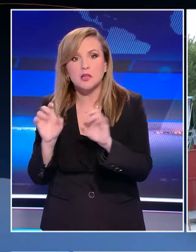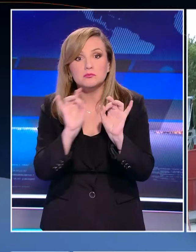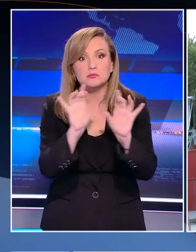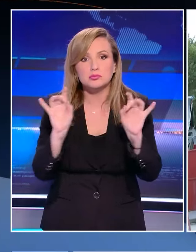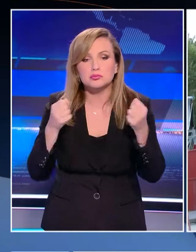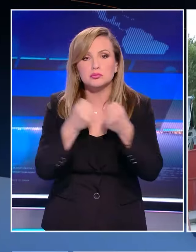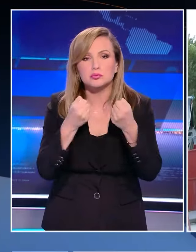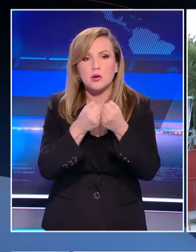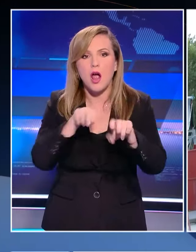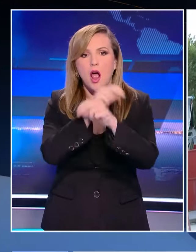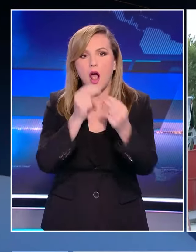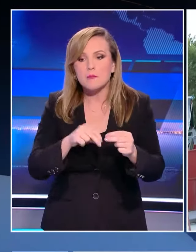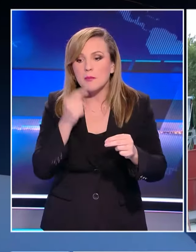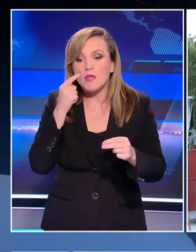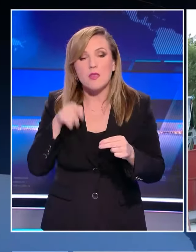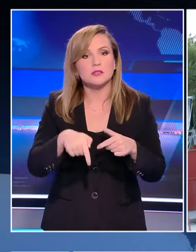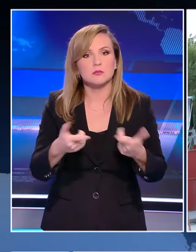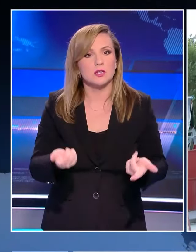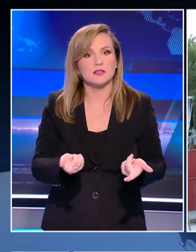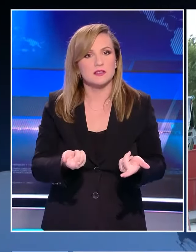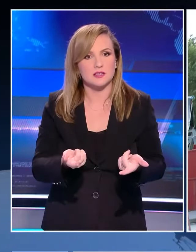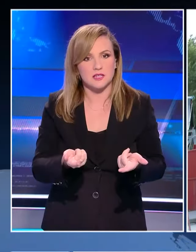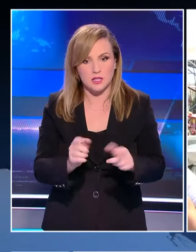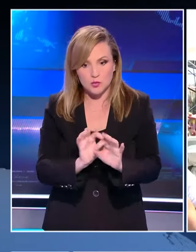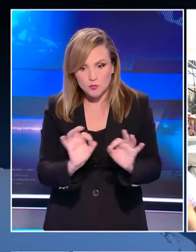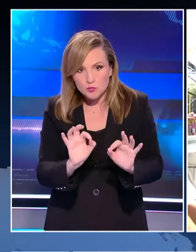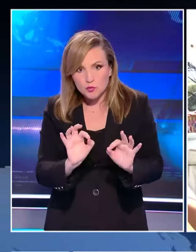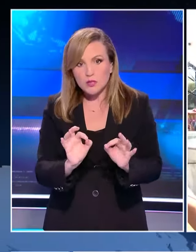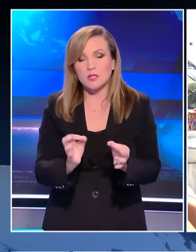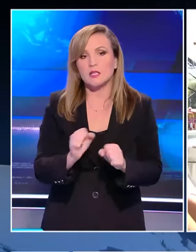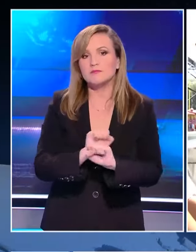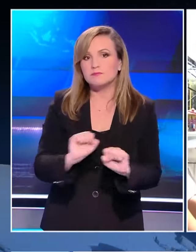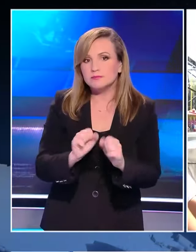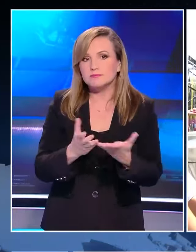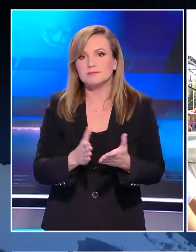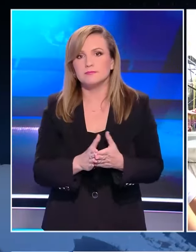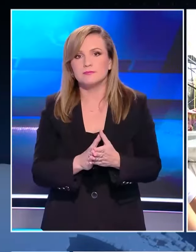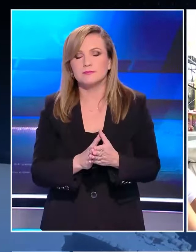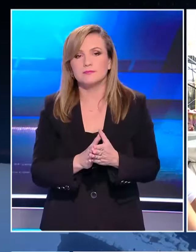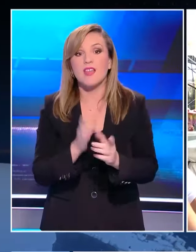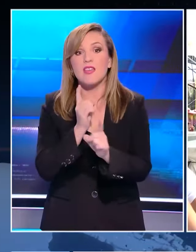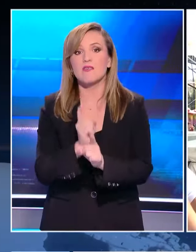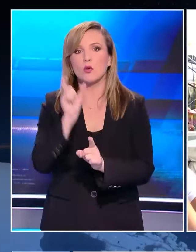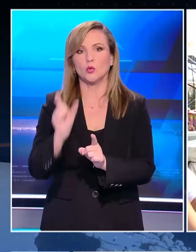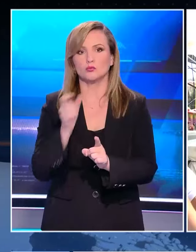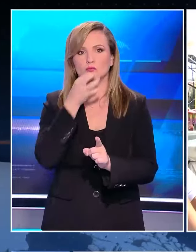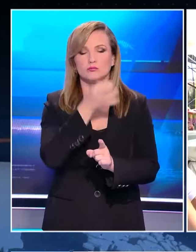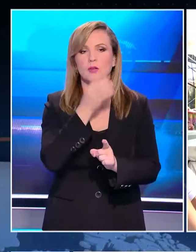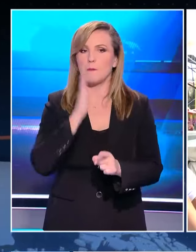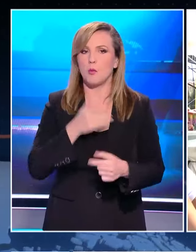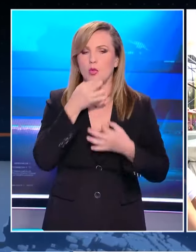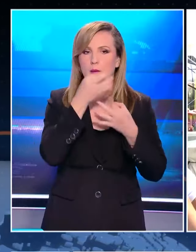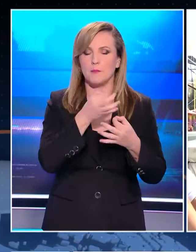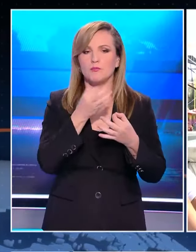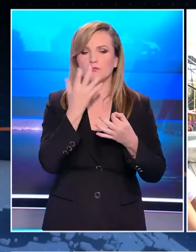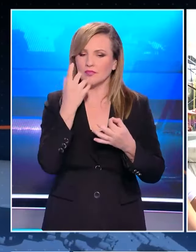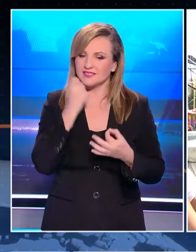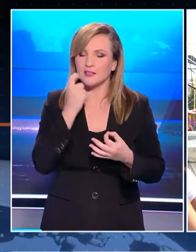στο Λούνα Πάρκ, κανείς δεν μπορεί να γνωρίζει σε τι κατάσταση μπορεί να βρισκόταν. Αυτό που μπορώ να πω είναι ότι έχω πλήρη